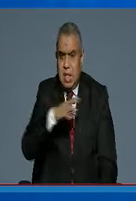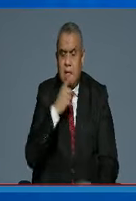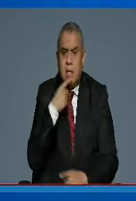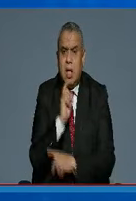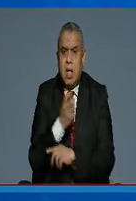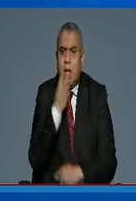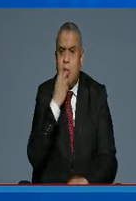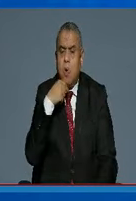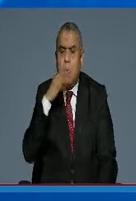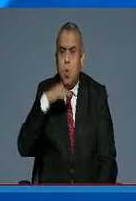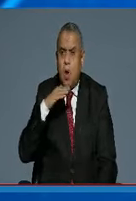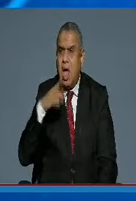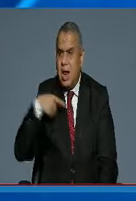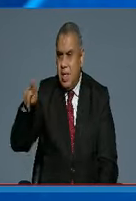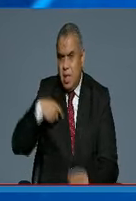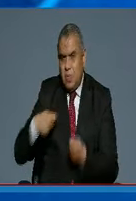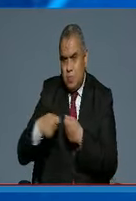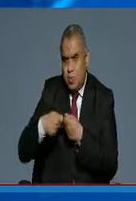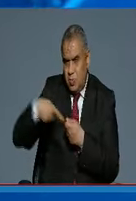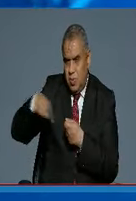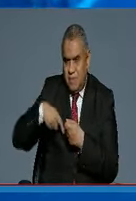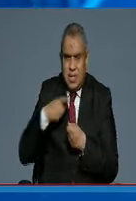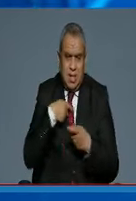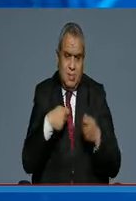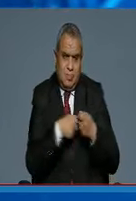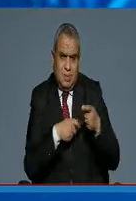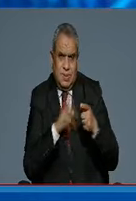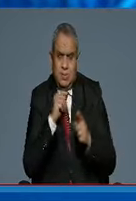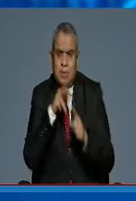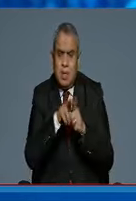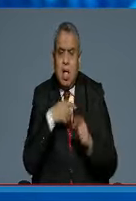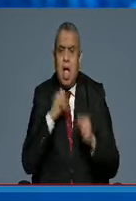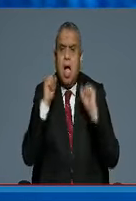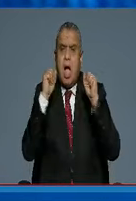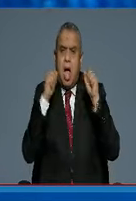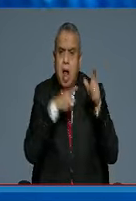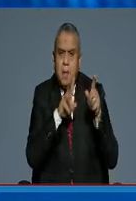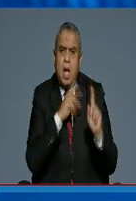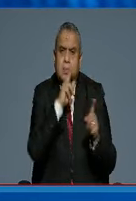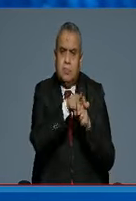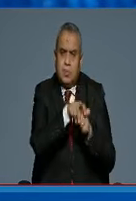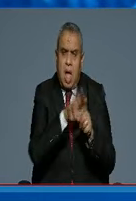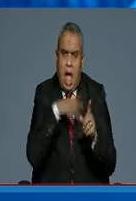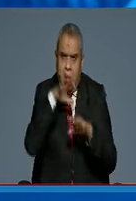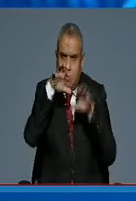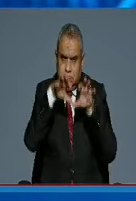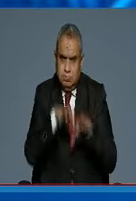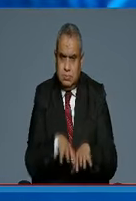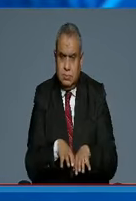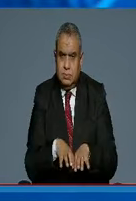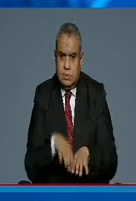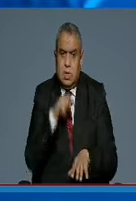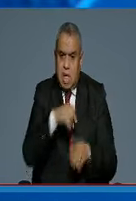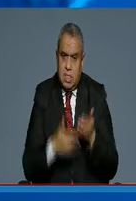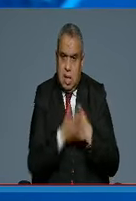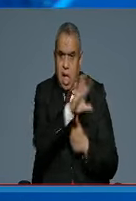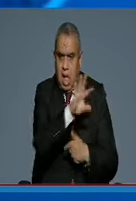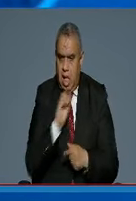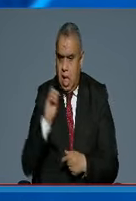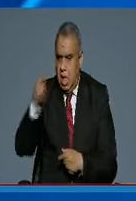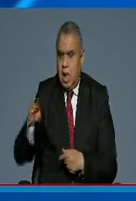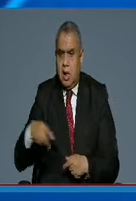بيظلم بعض اللاعبين قال لك بيظلم كهربا فالراجل اشرق كهربا قال لك